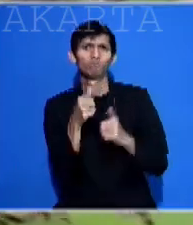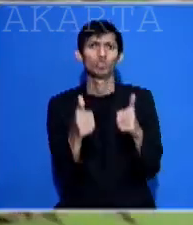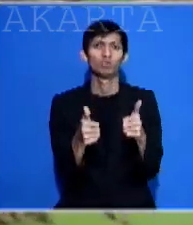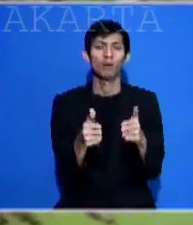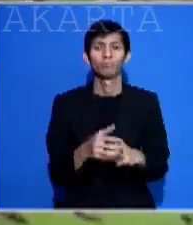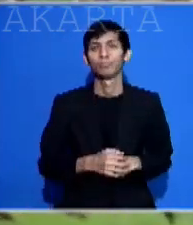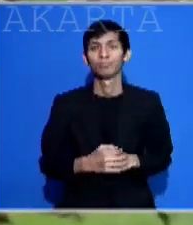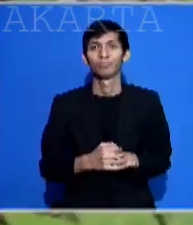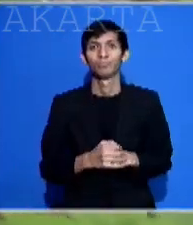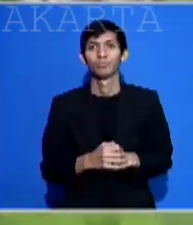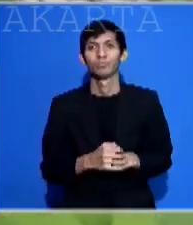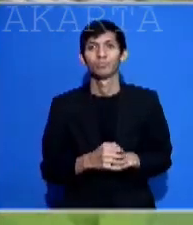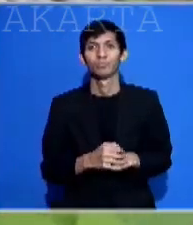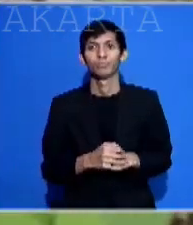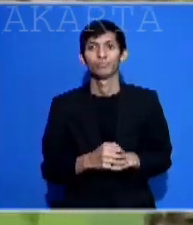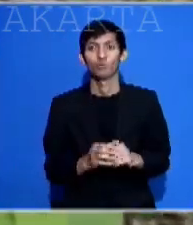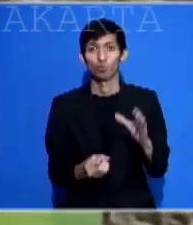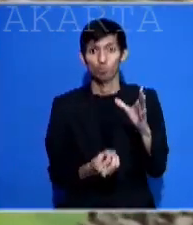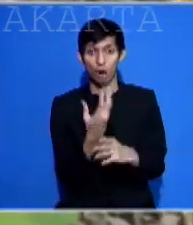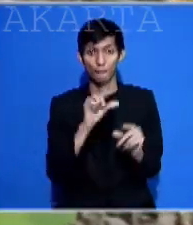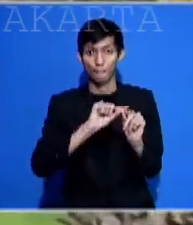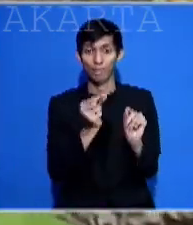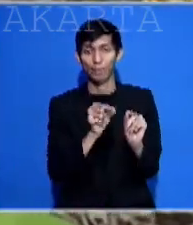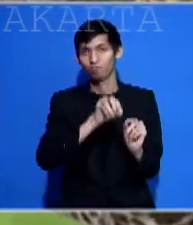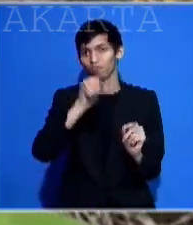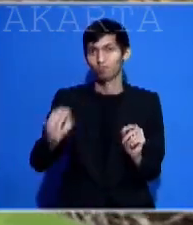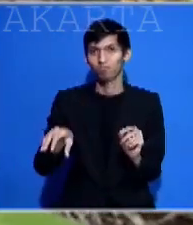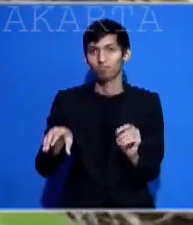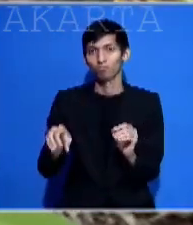gesang kanthi sae. Mekaten Adi Nugroho lan Indah Nawangsari Asung Palapura.